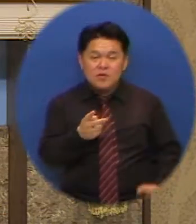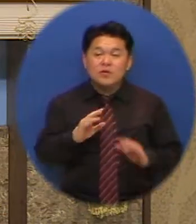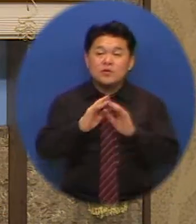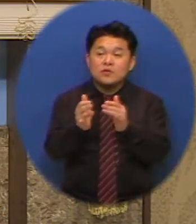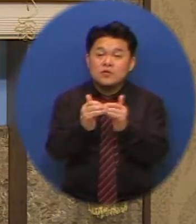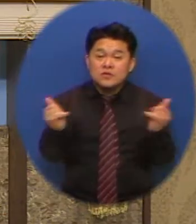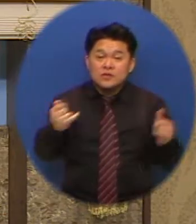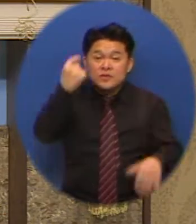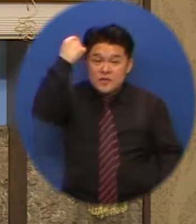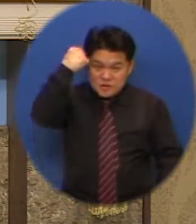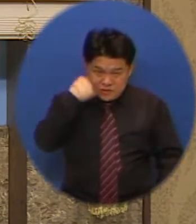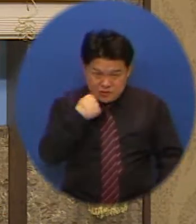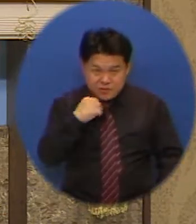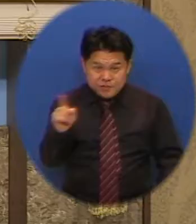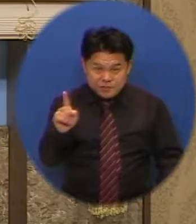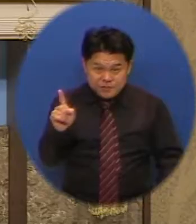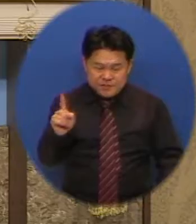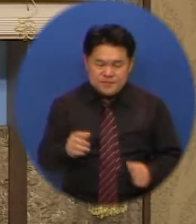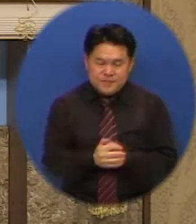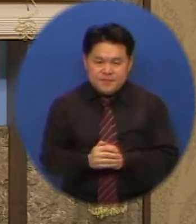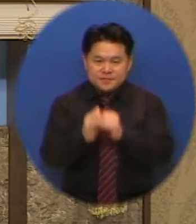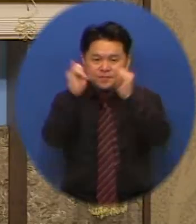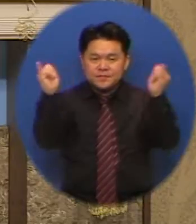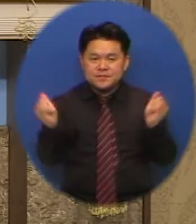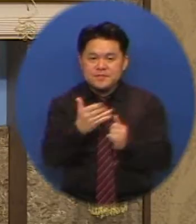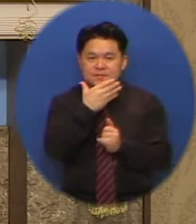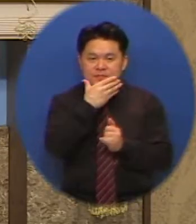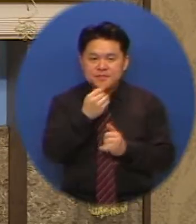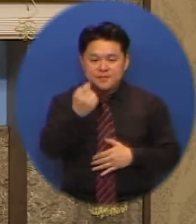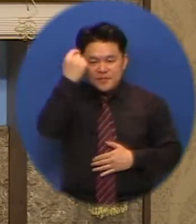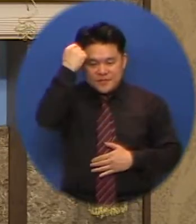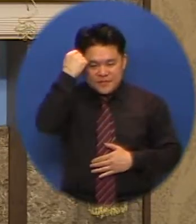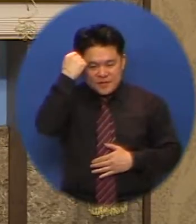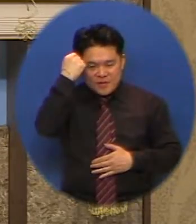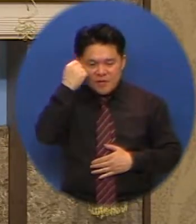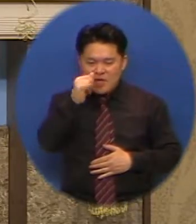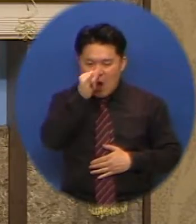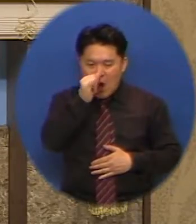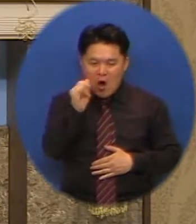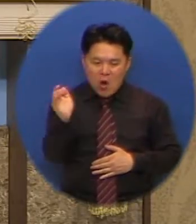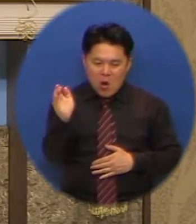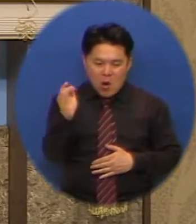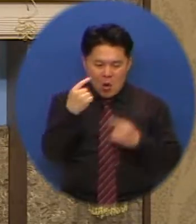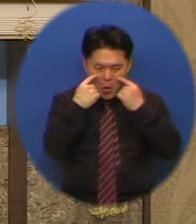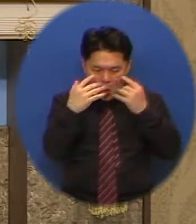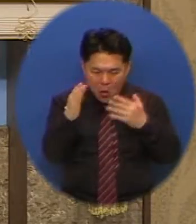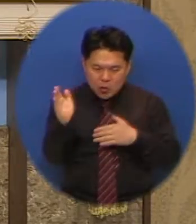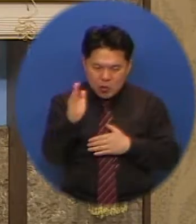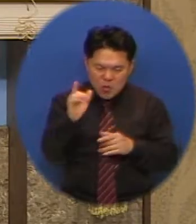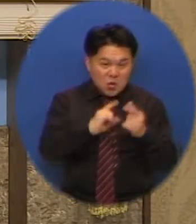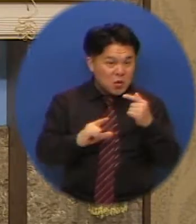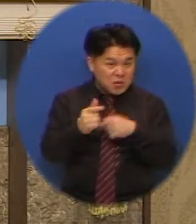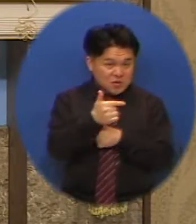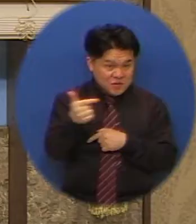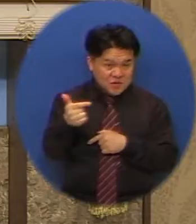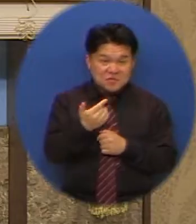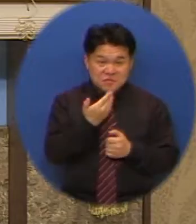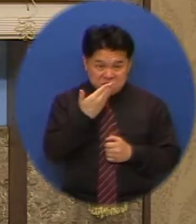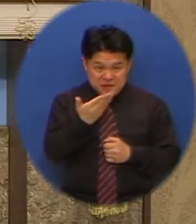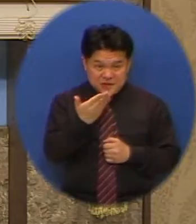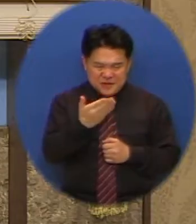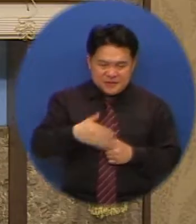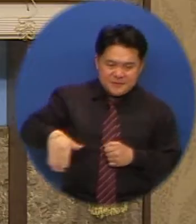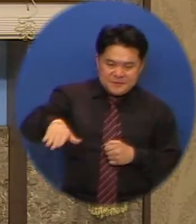우리 국민들이 느끼는 사회복지 체감도가 좀 더 높아질 수 있도록 하는데